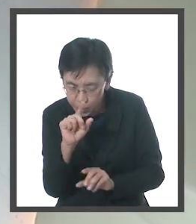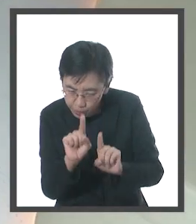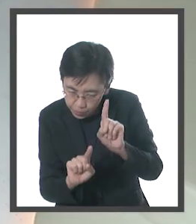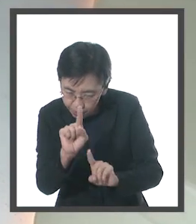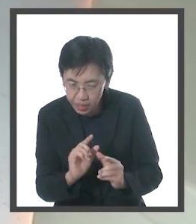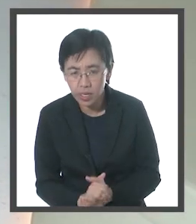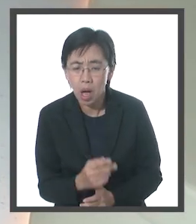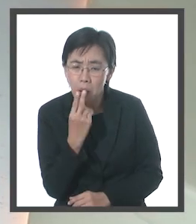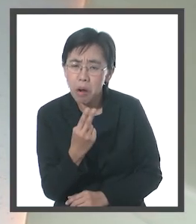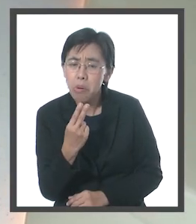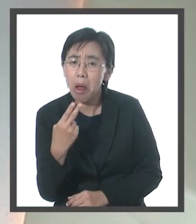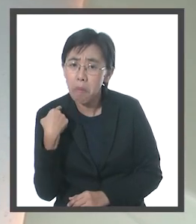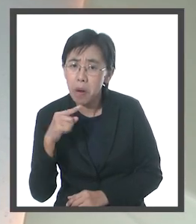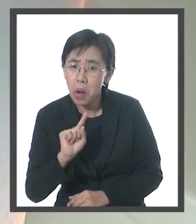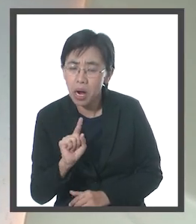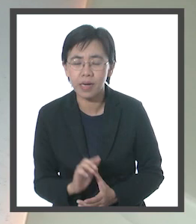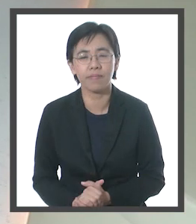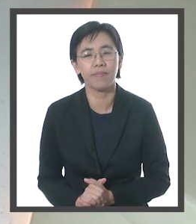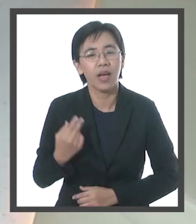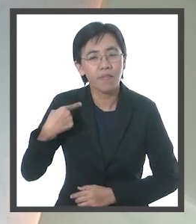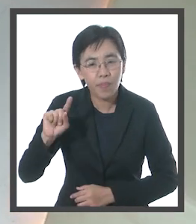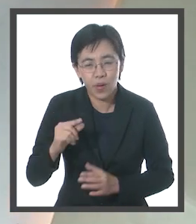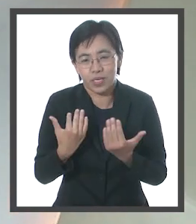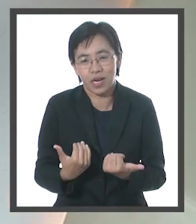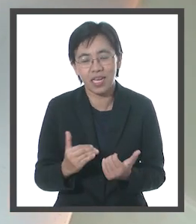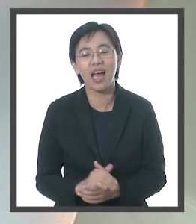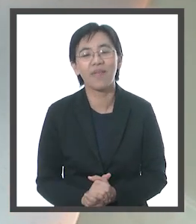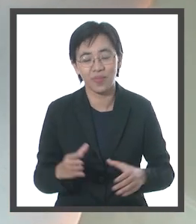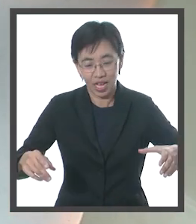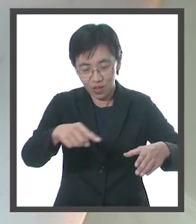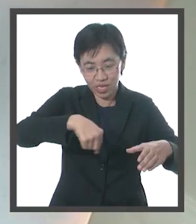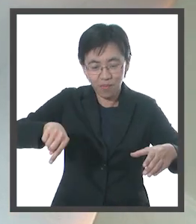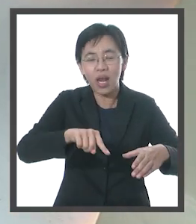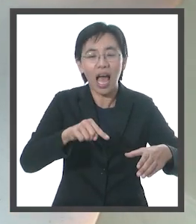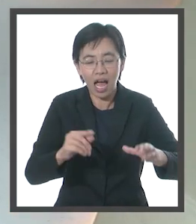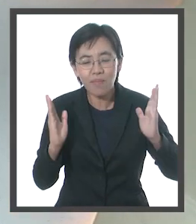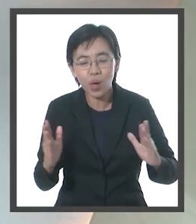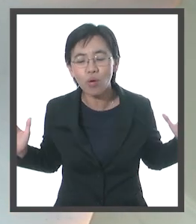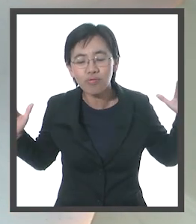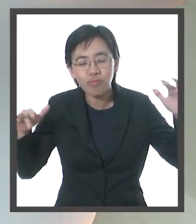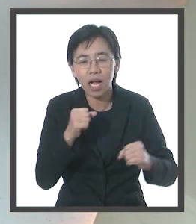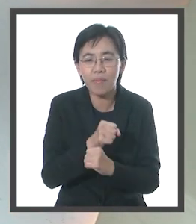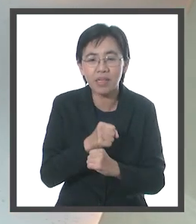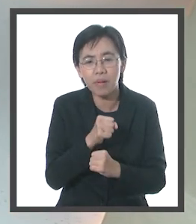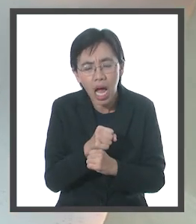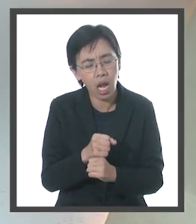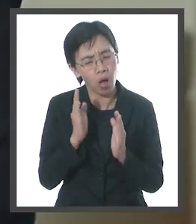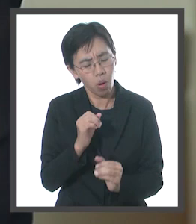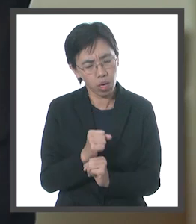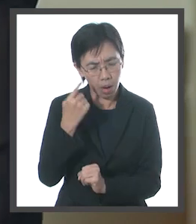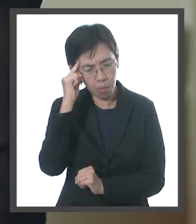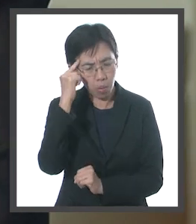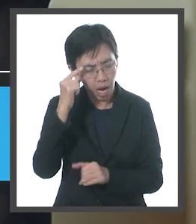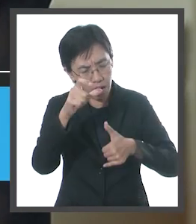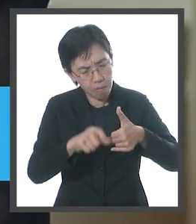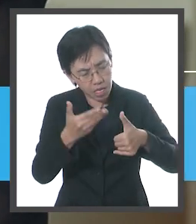แล้วมันจะเกิดประโยชน์ยังไงอะคะ เกิดประโยชน์ตรงที่ในปัจจุบันเนี่ย co-working space เนี่ยเกิดขึ้นมากมายโดยที่อาจจะทำโดยที่ไม่เข้าใจไม่เข้าใจพฤ